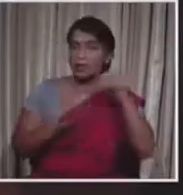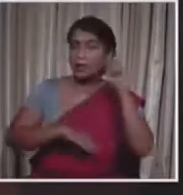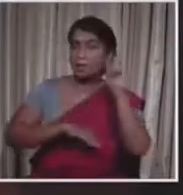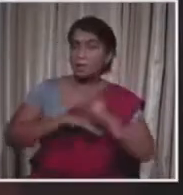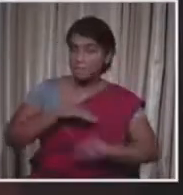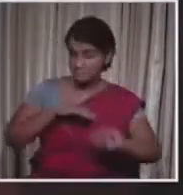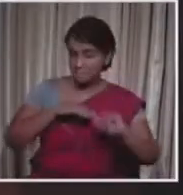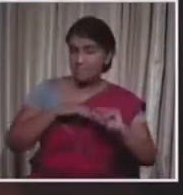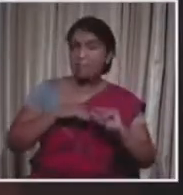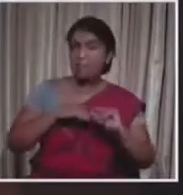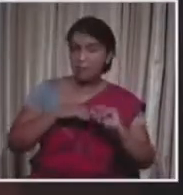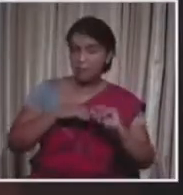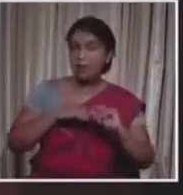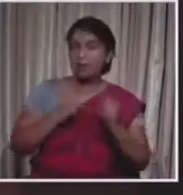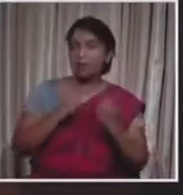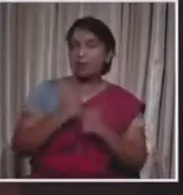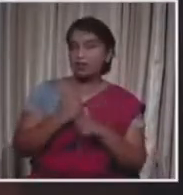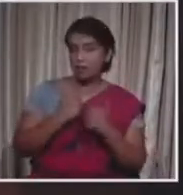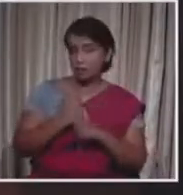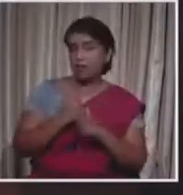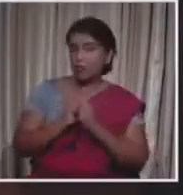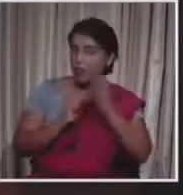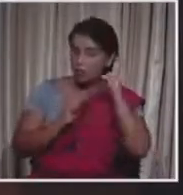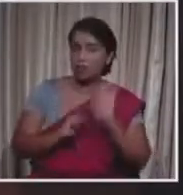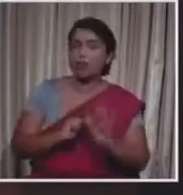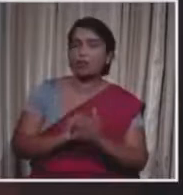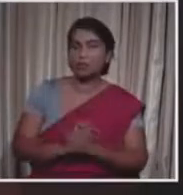සැලැස්මක් අපි නිර්මාණය කළ යුතුමයි